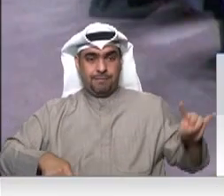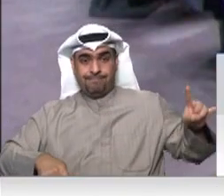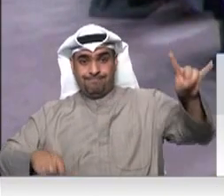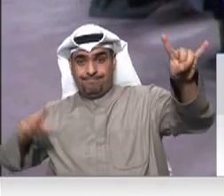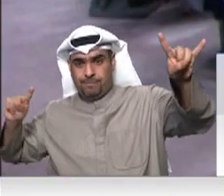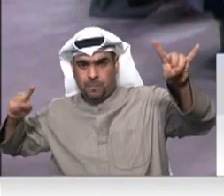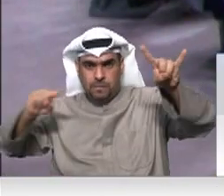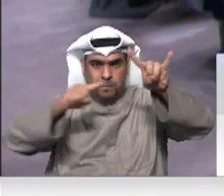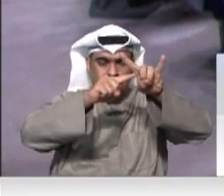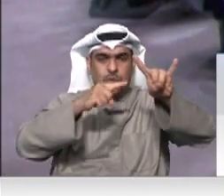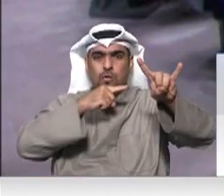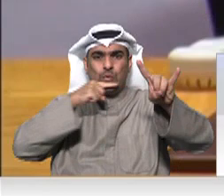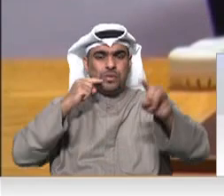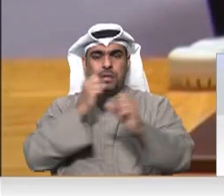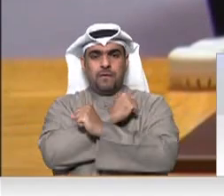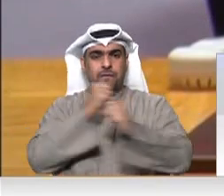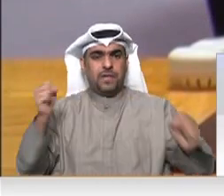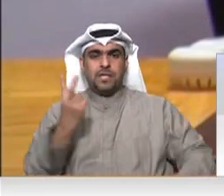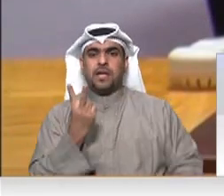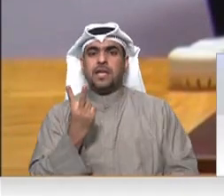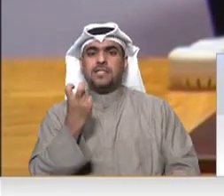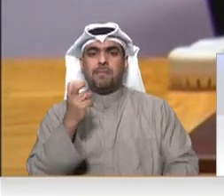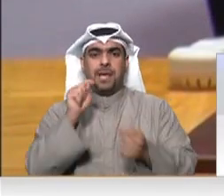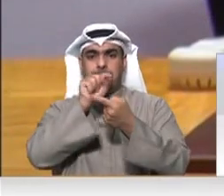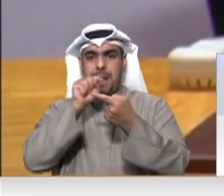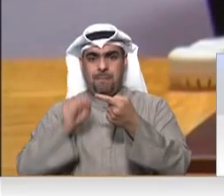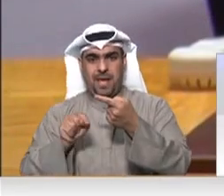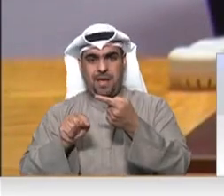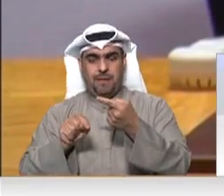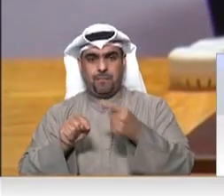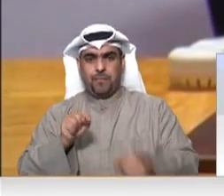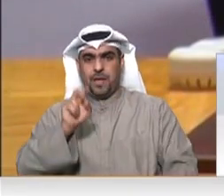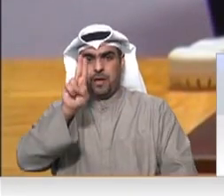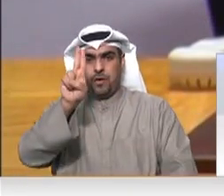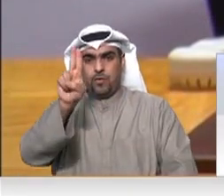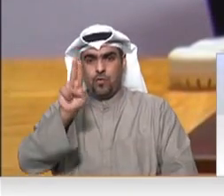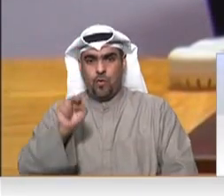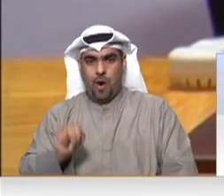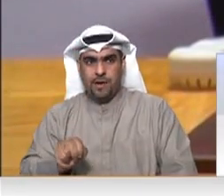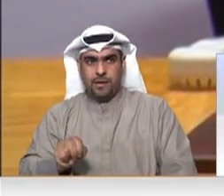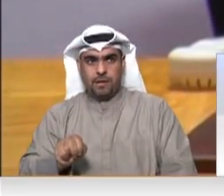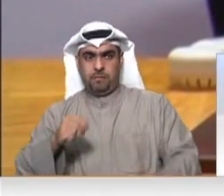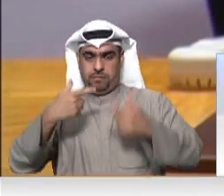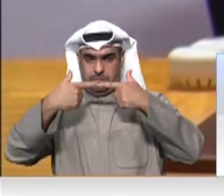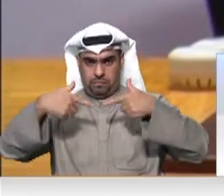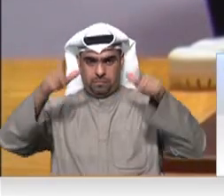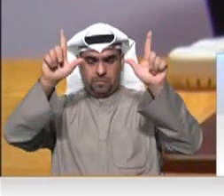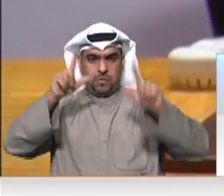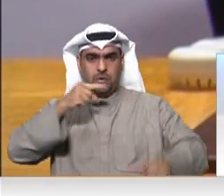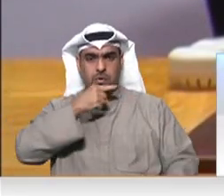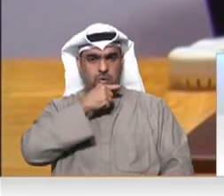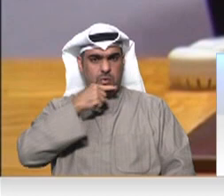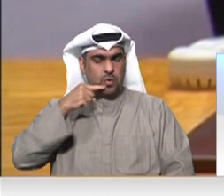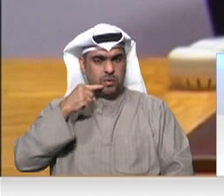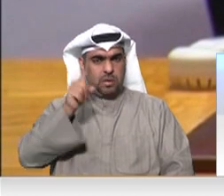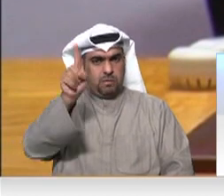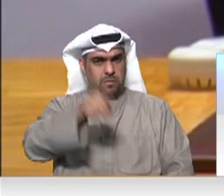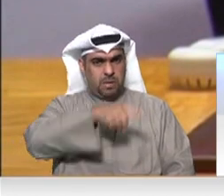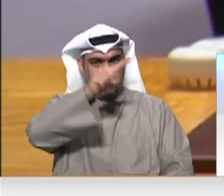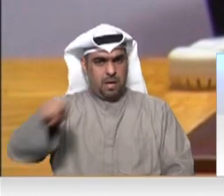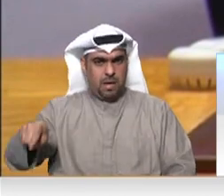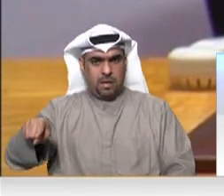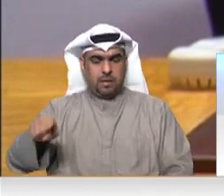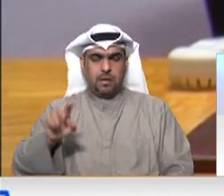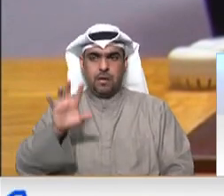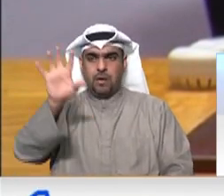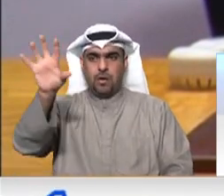التصعيد الروسي لم تتاخر كثيرا فالام المتحده نددت بالهجمات فيما وجهت دول غربيه انتقادات